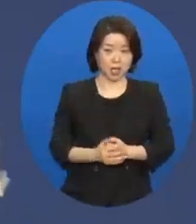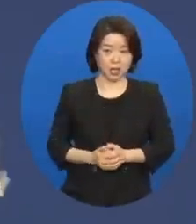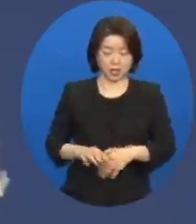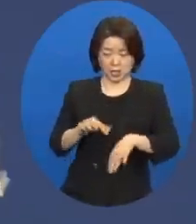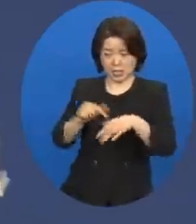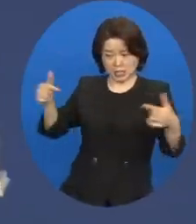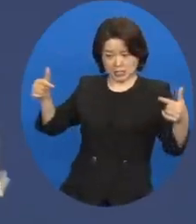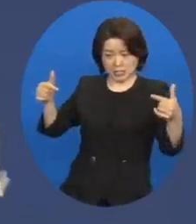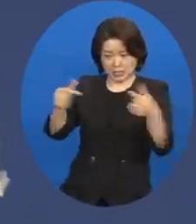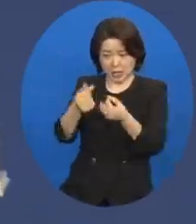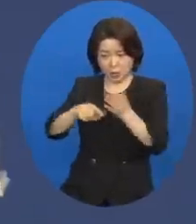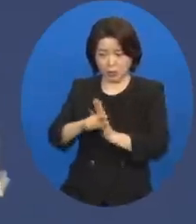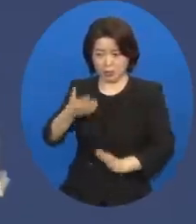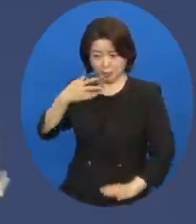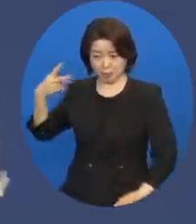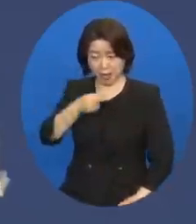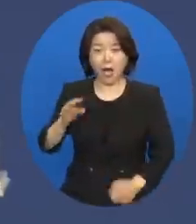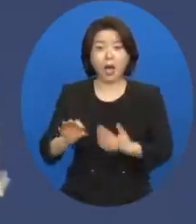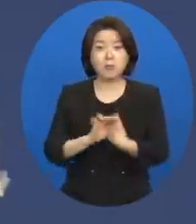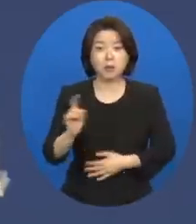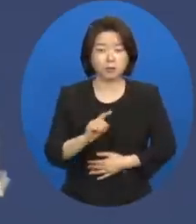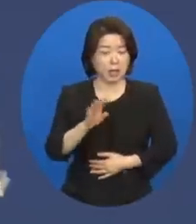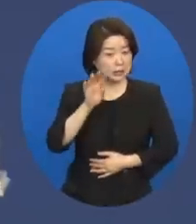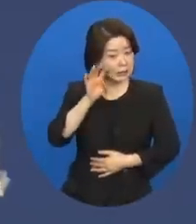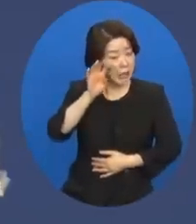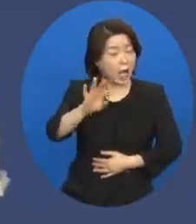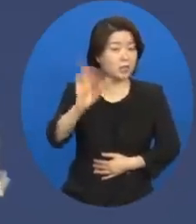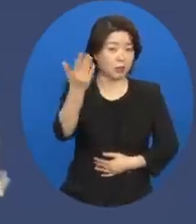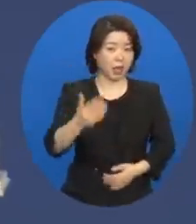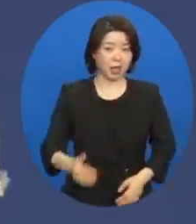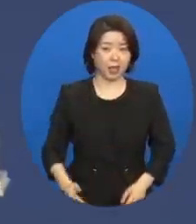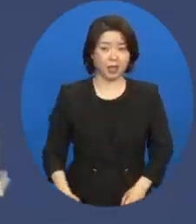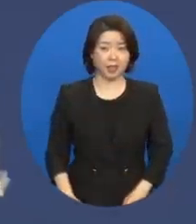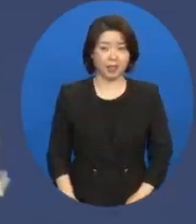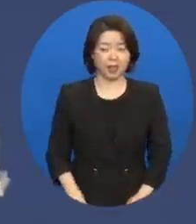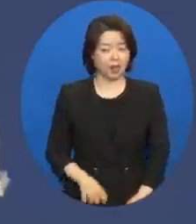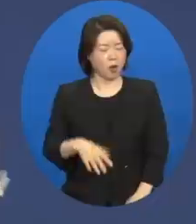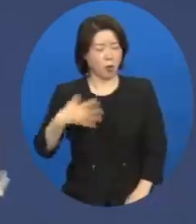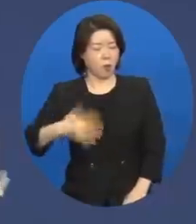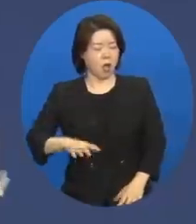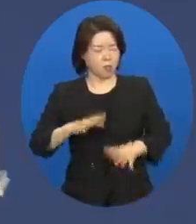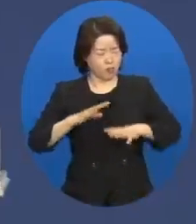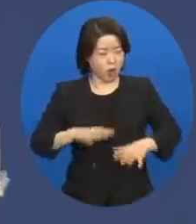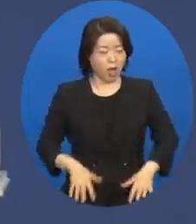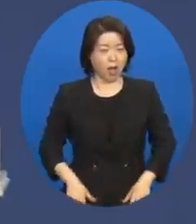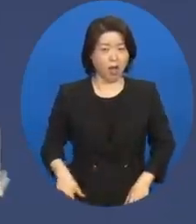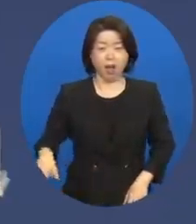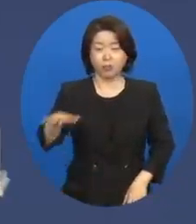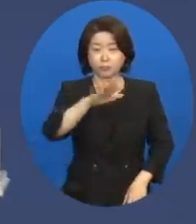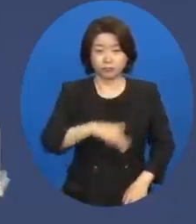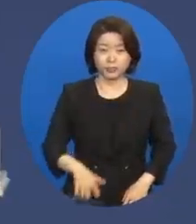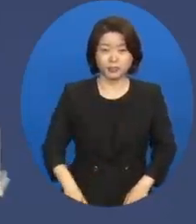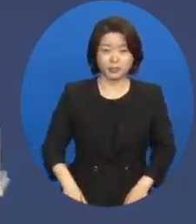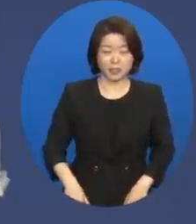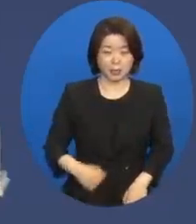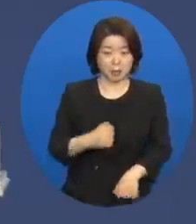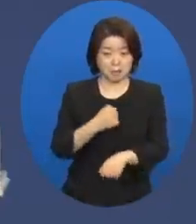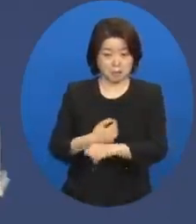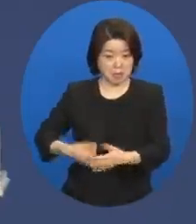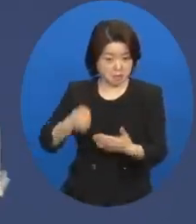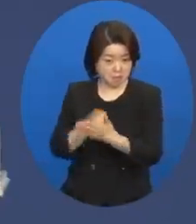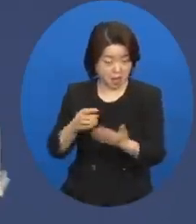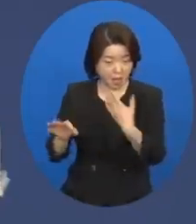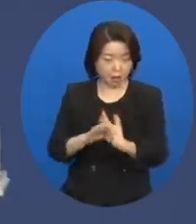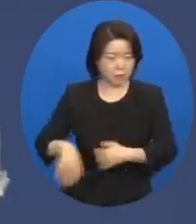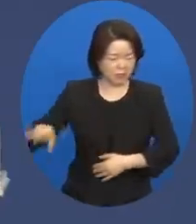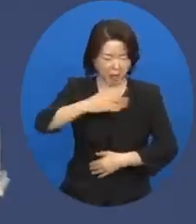다이어트를 위해서 금식하라고 그러면 40일씩 해요. 40일씩. 진짜 무서워요. 우리는 뭐 하려고만 들면 못할 거